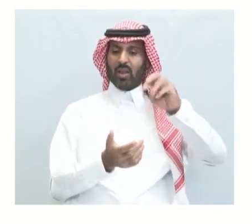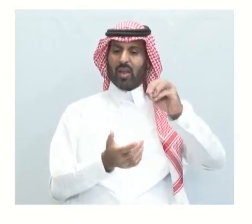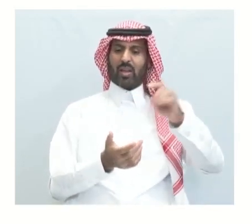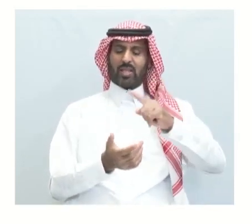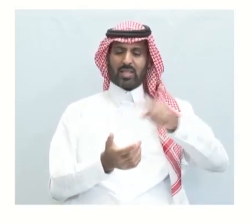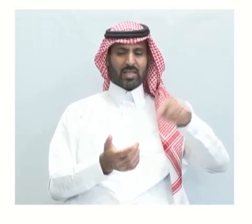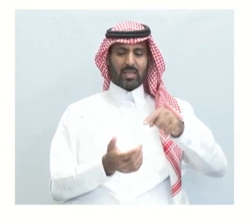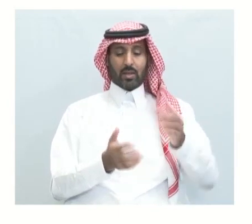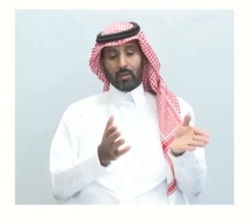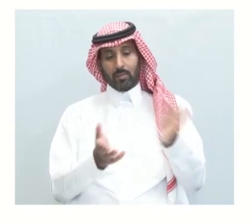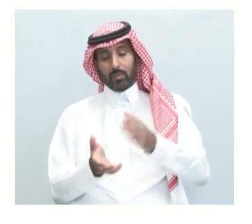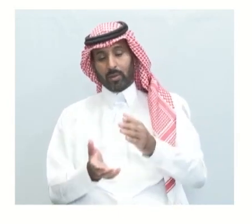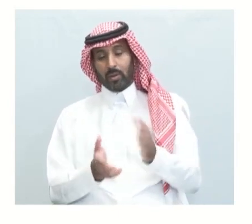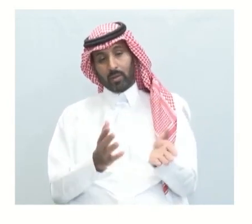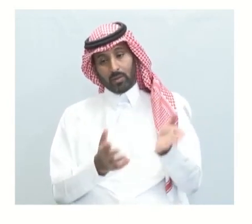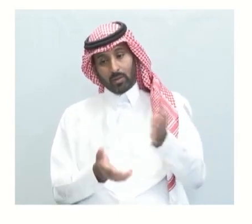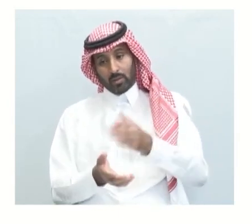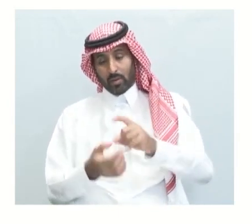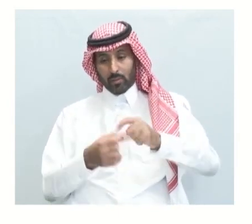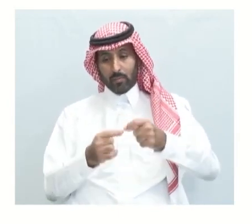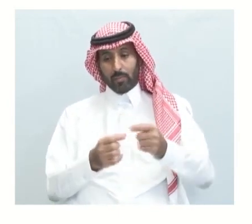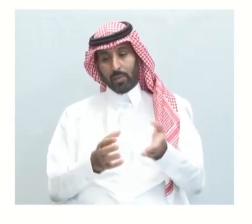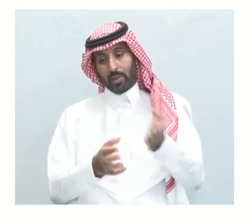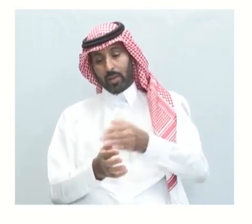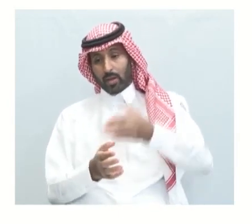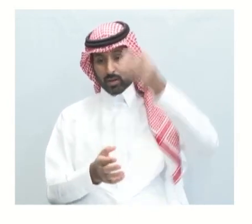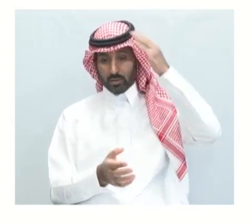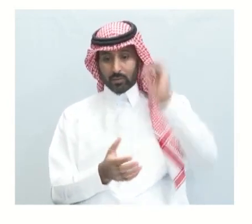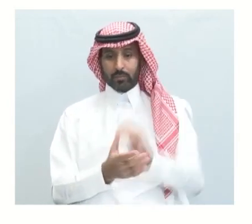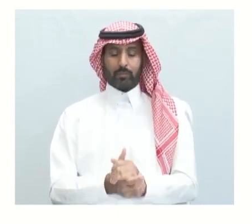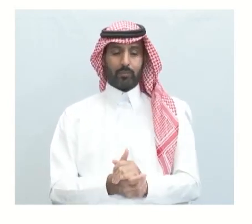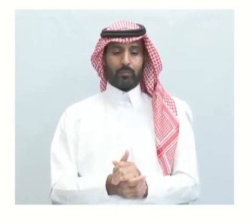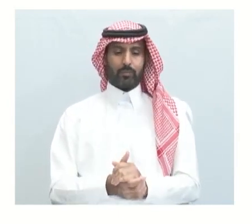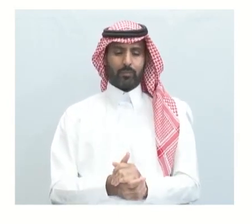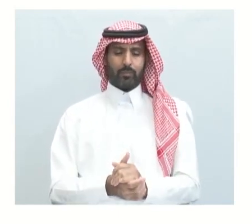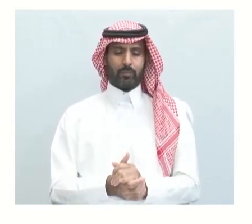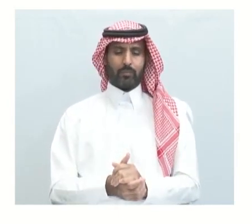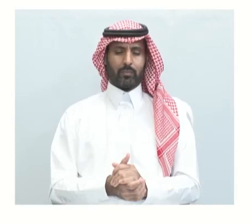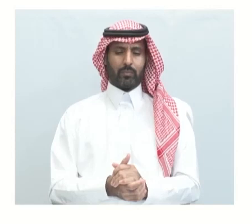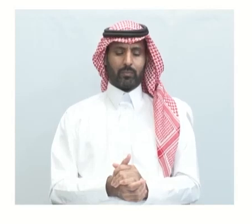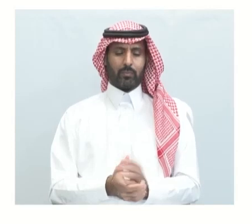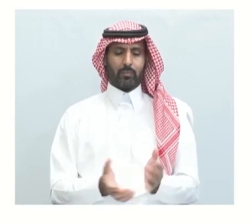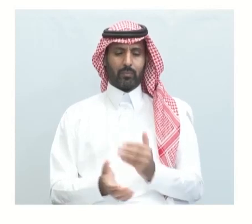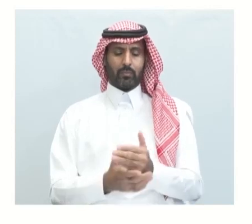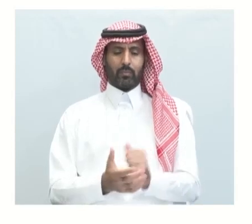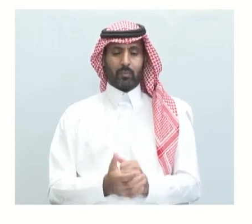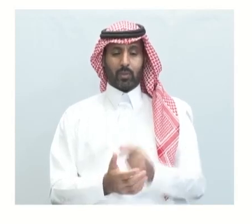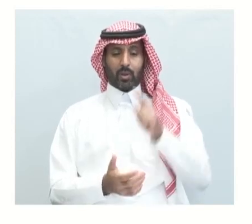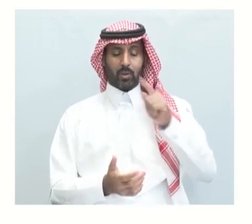حطيت هد نيكست بمعنى العقده التاليه للراس سميتها يوم الثلاثاء ثم